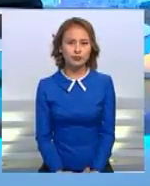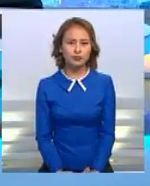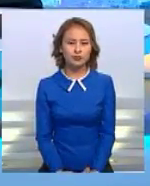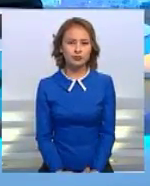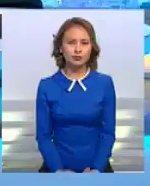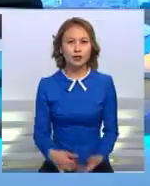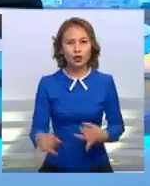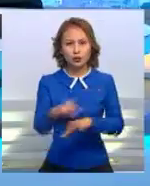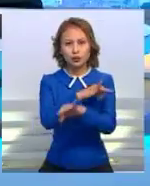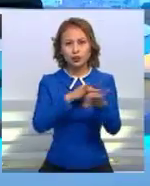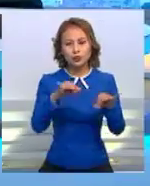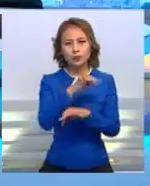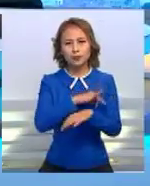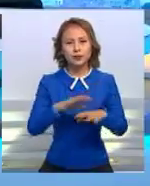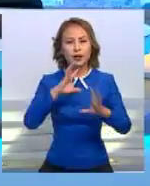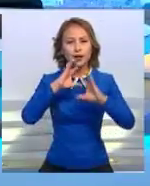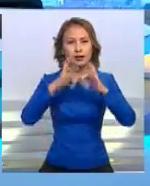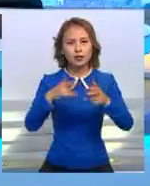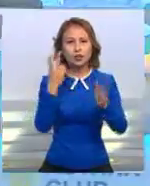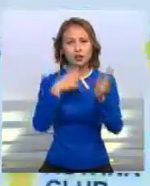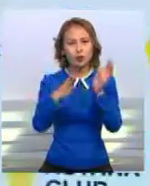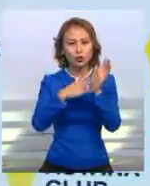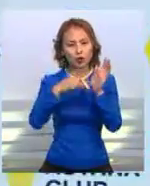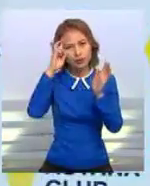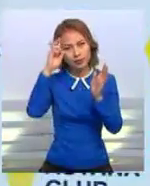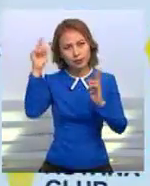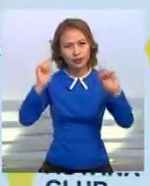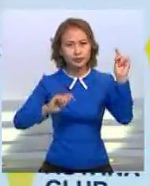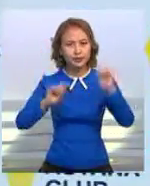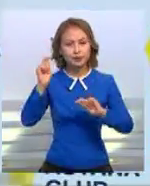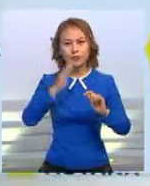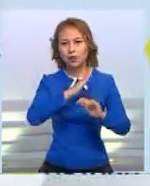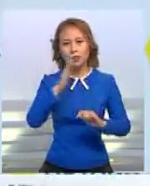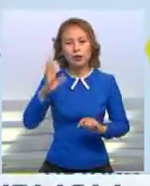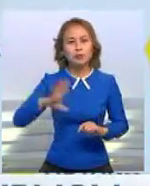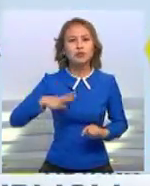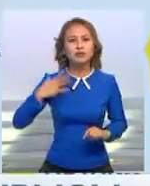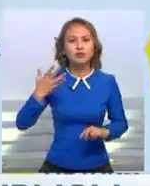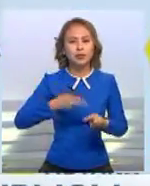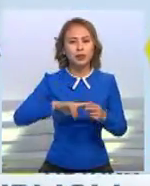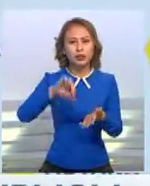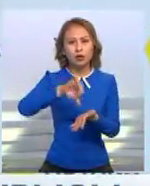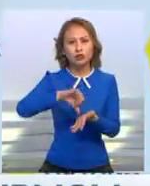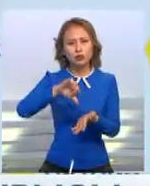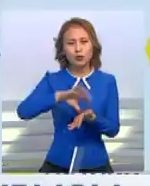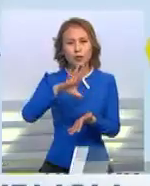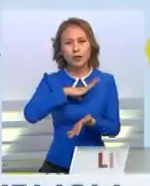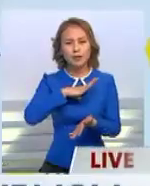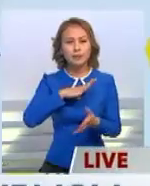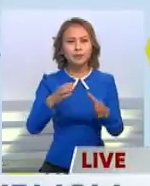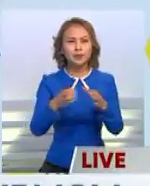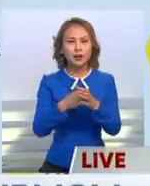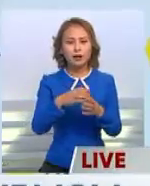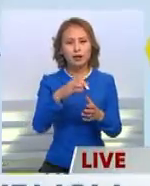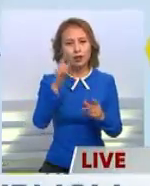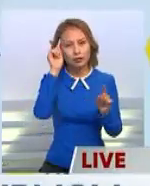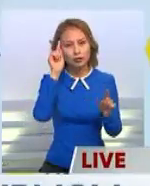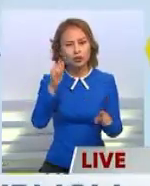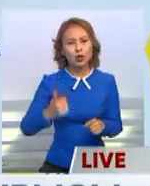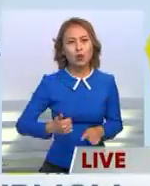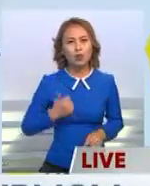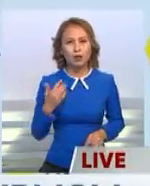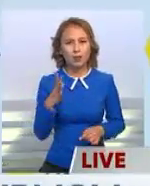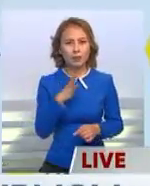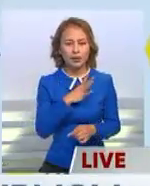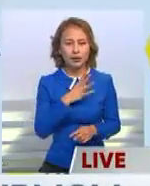Январбек, пікірталас алаңында әлемнің 29 мемлекетінен 60-тан аса саясаткер мен бұрынғы мемлекет басшылары, дипломаттар мен беделді сарапшылар бас